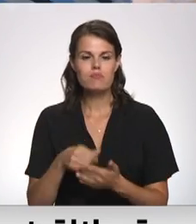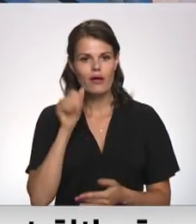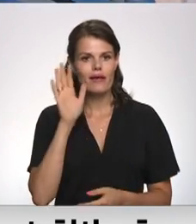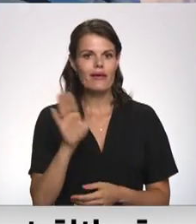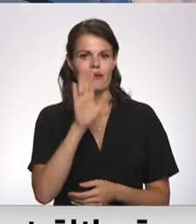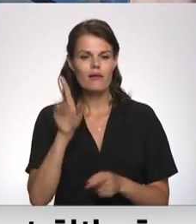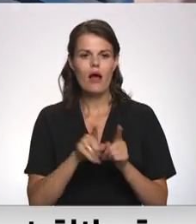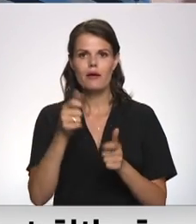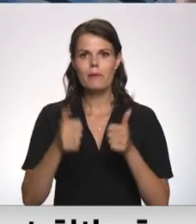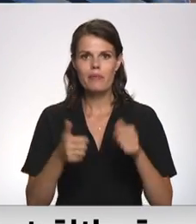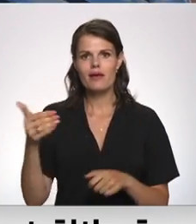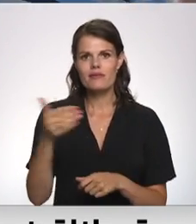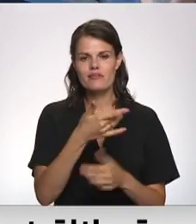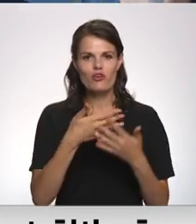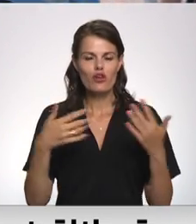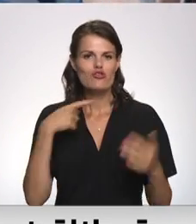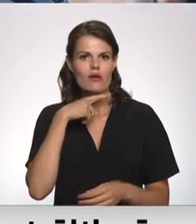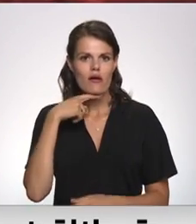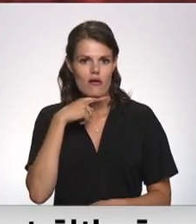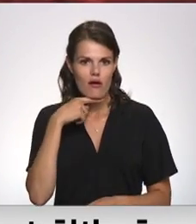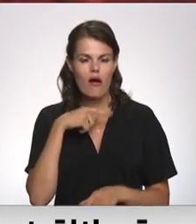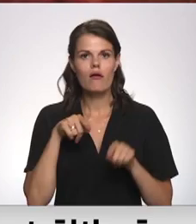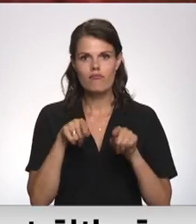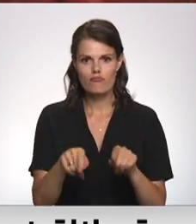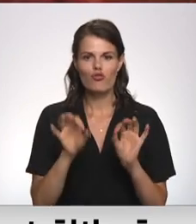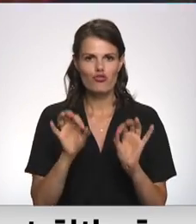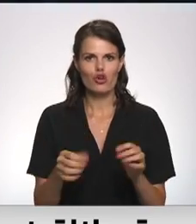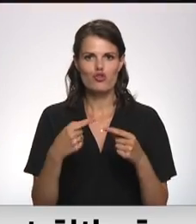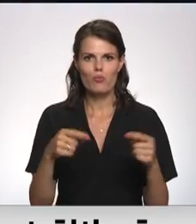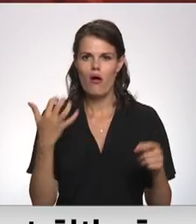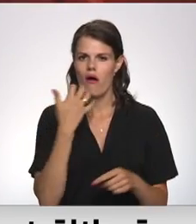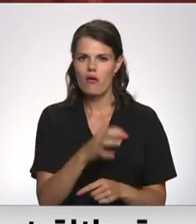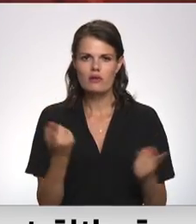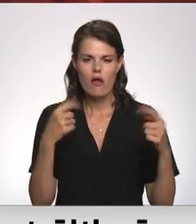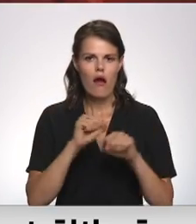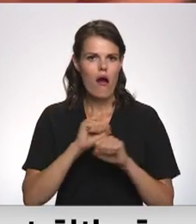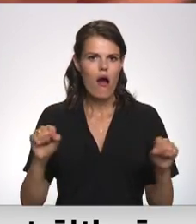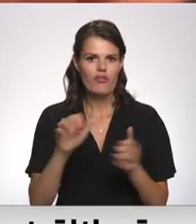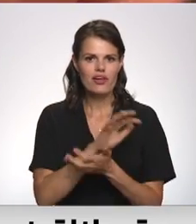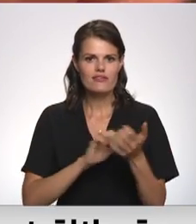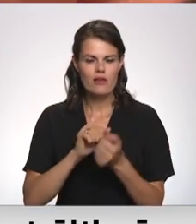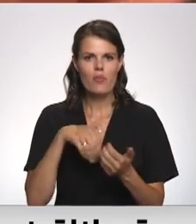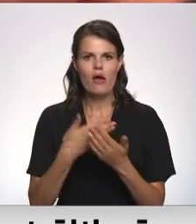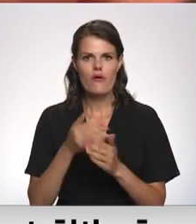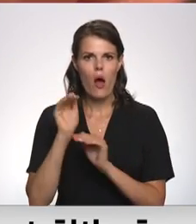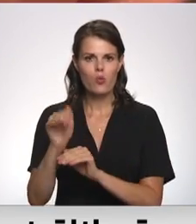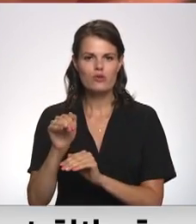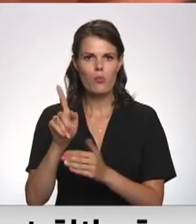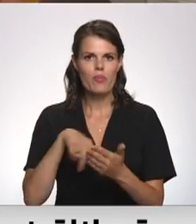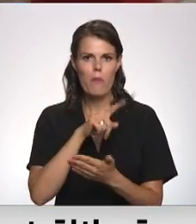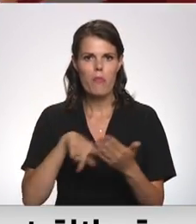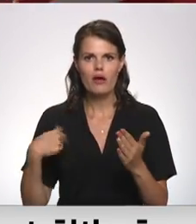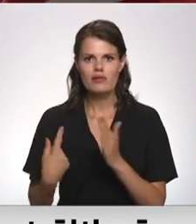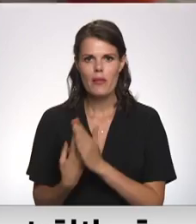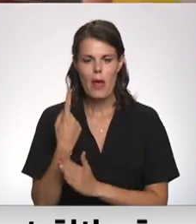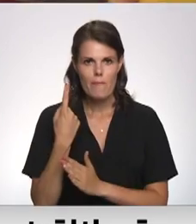pienu, zivis, konditorijas izstrādājumus, gaļu. Tieši šie produkti karstā laikā mēdz strauji bojāties, ja tos neuzglabā atbilstošā temperatūrā.